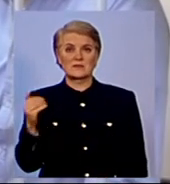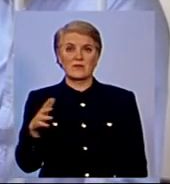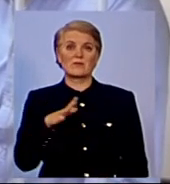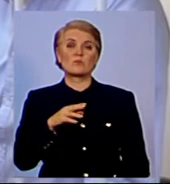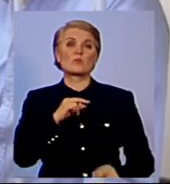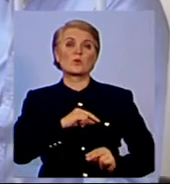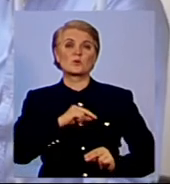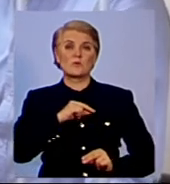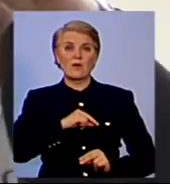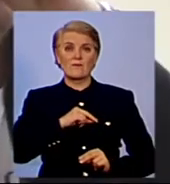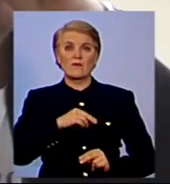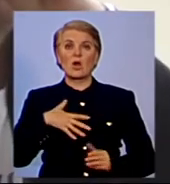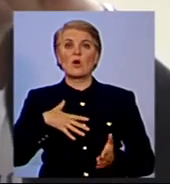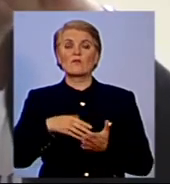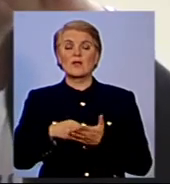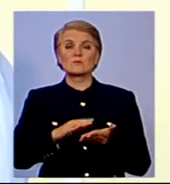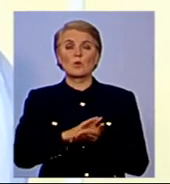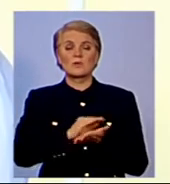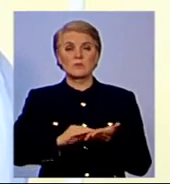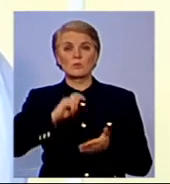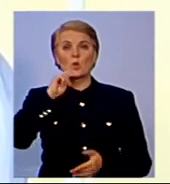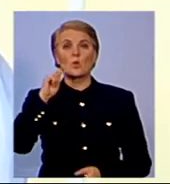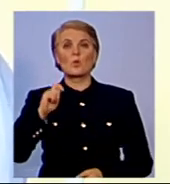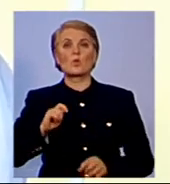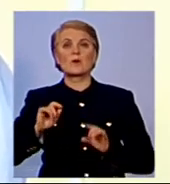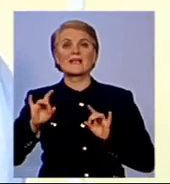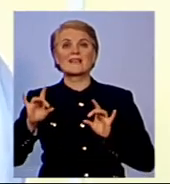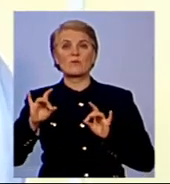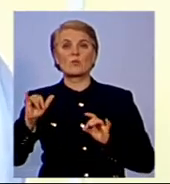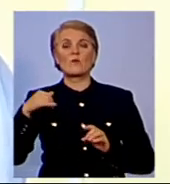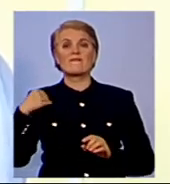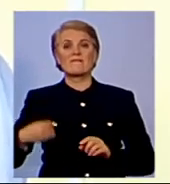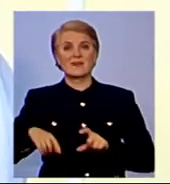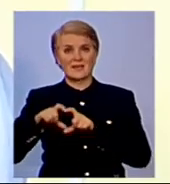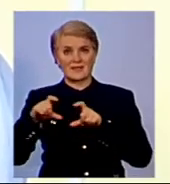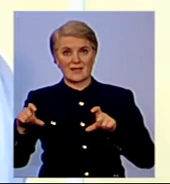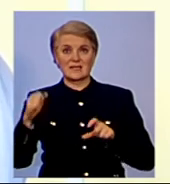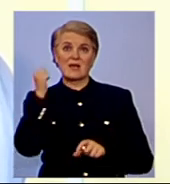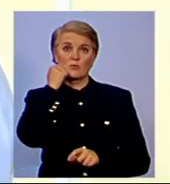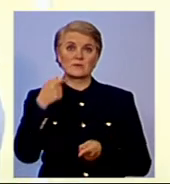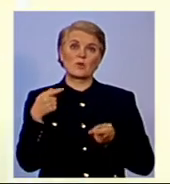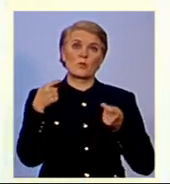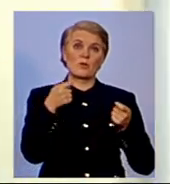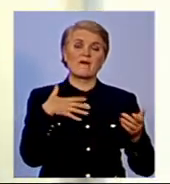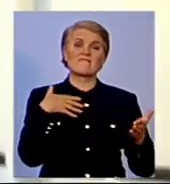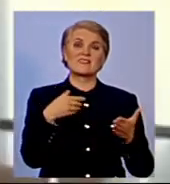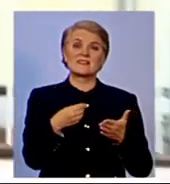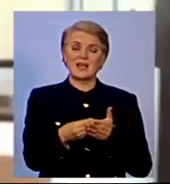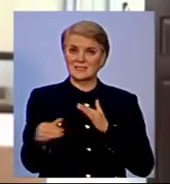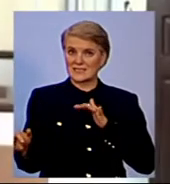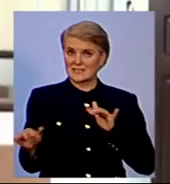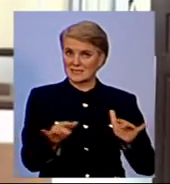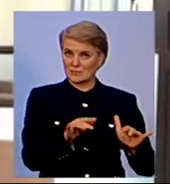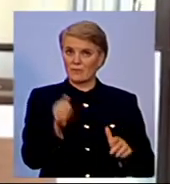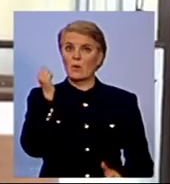Франції. До столиці Російської Федерації поїхав в особистих справах. В ФСБ Росії заявили, що Сущенко – працівник